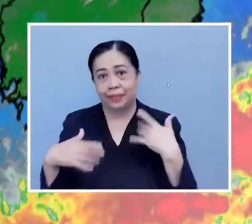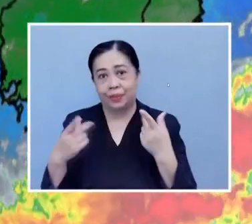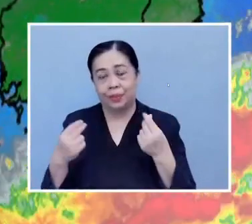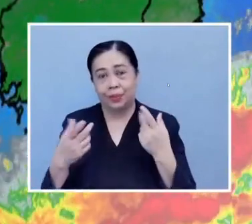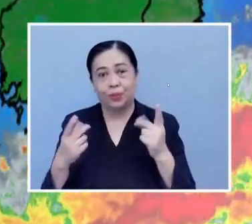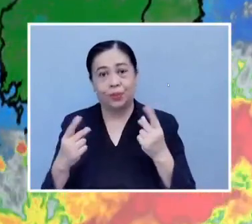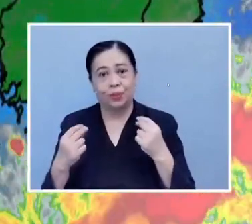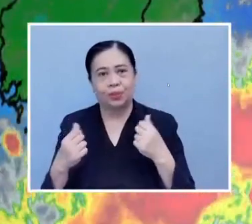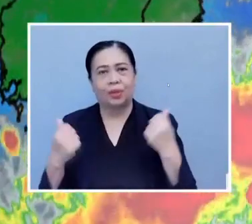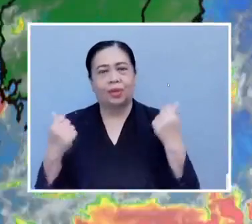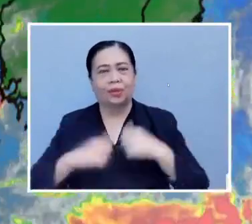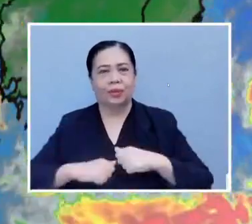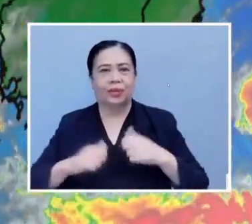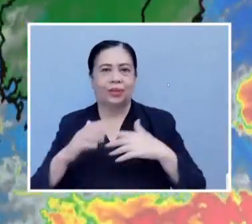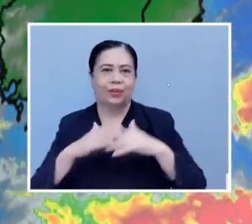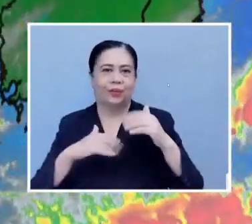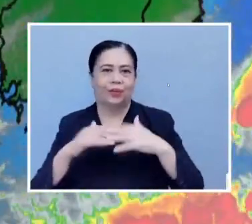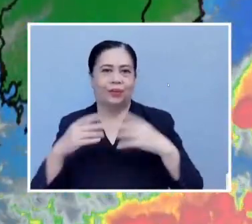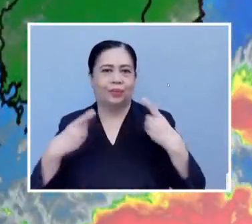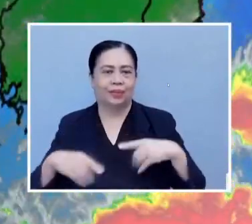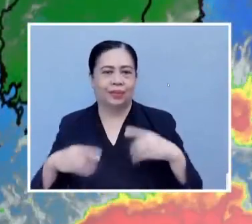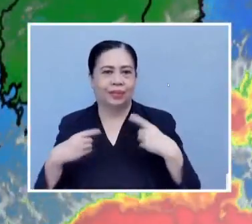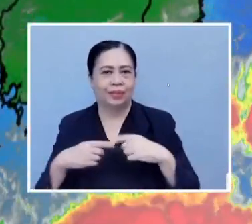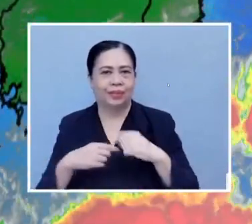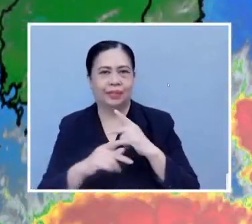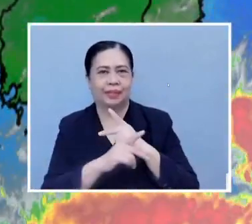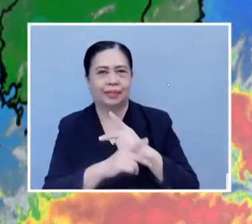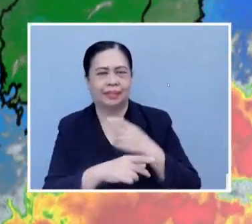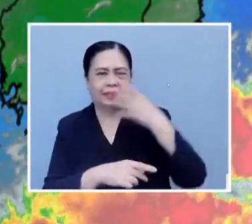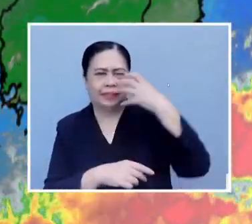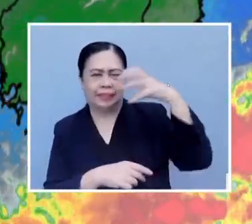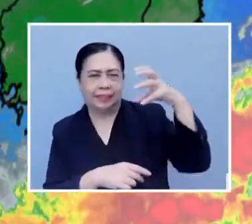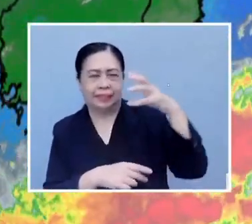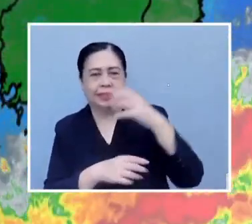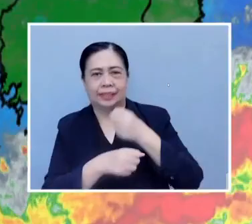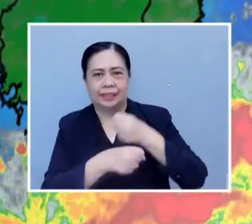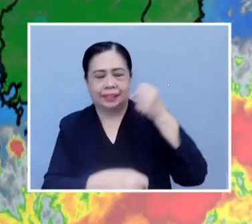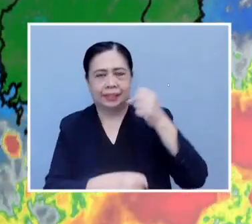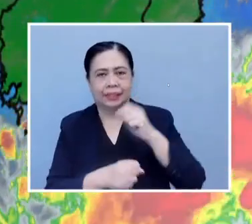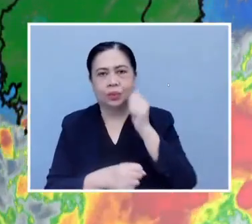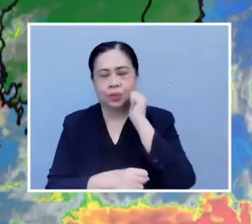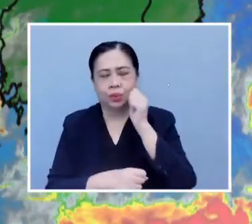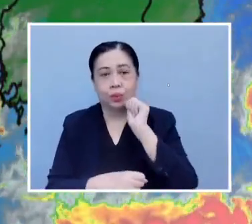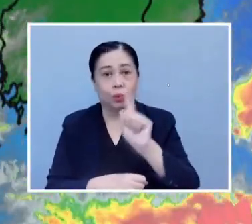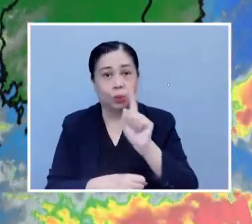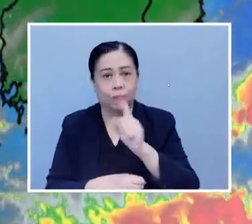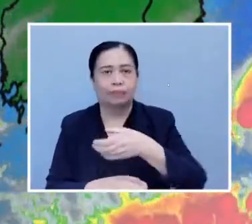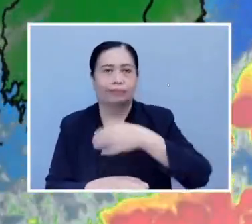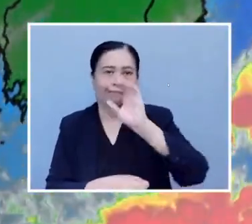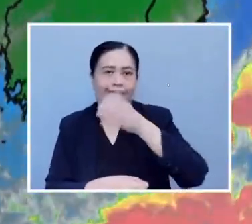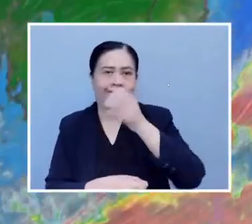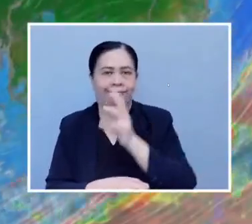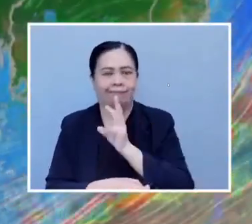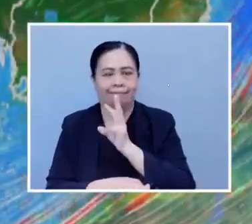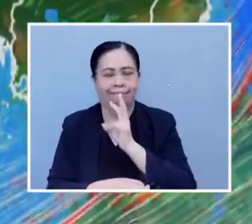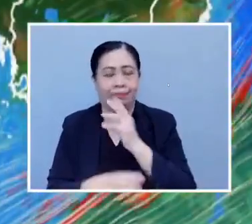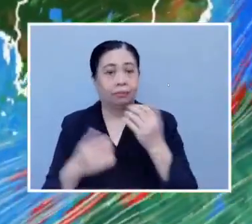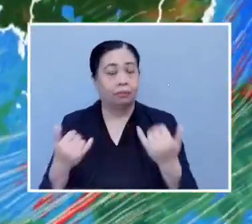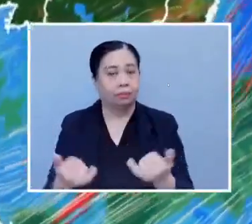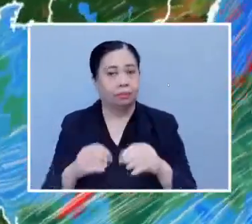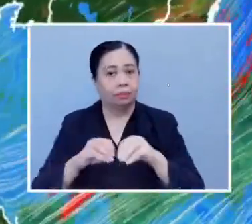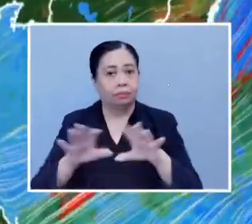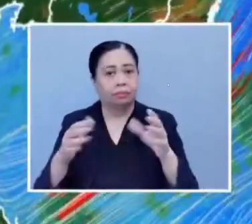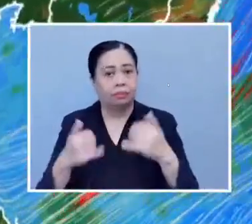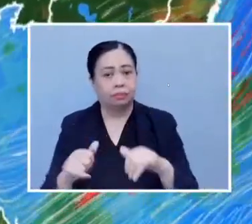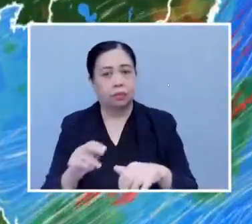magsuot ng komportabling damit, magbaw ng pananggalang sa init ng araw at dalasan ang pag-inom ng tubig. Sa ngayon po, umiiral pa